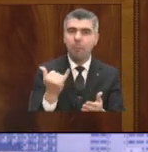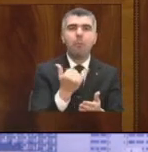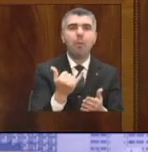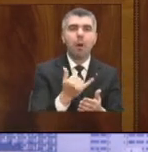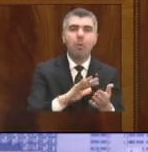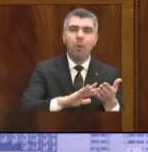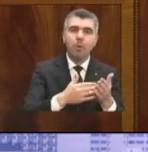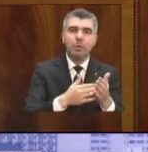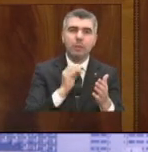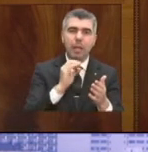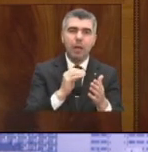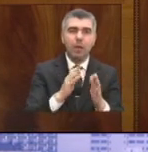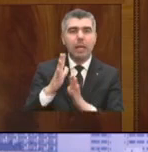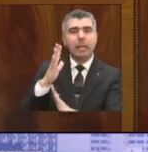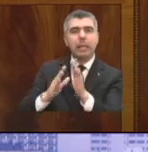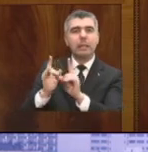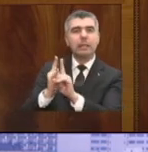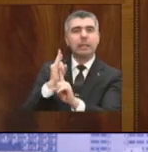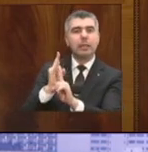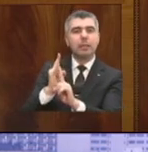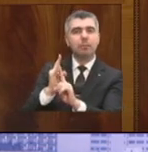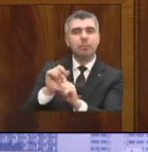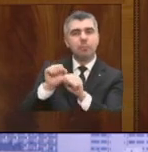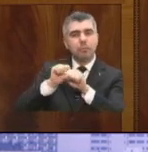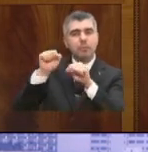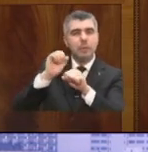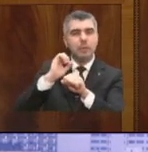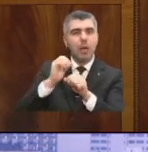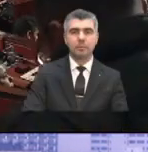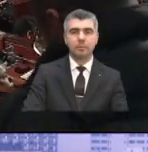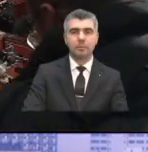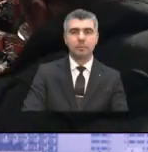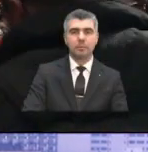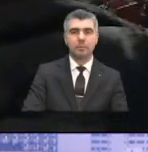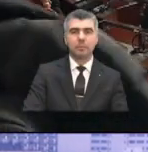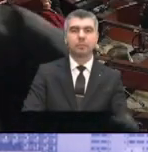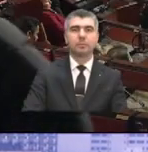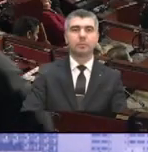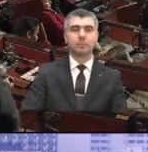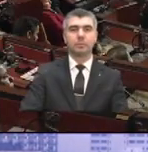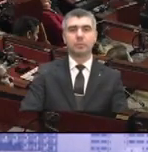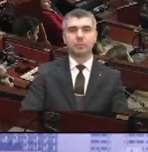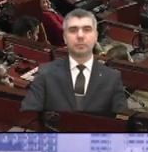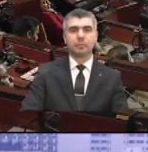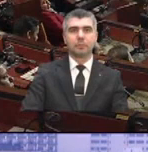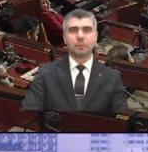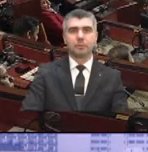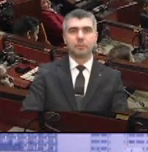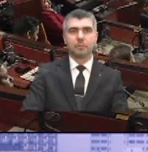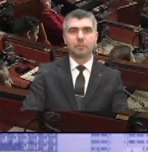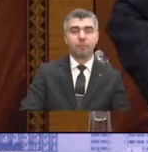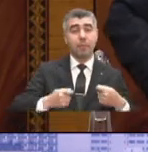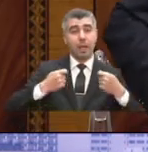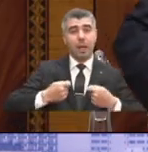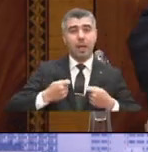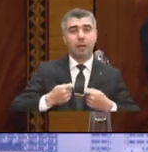صراحه لنقولها نحتاج الى جرعه سياسيه اكبر بكثير في الطرح وفي التعامل مع هذا القضايا المعيشيه